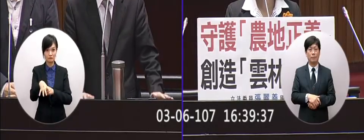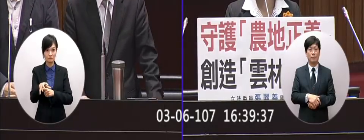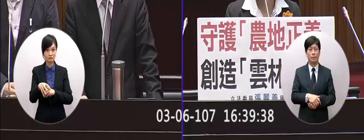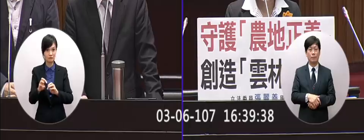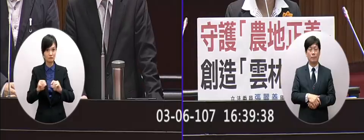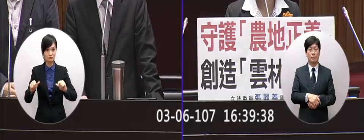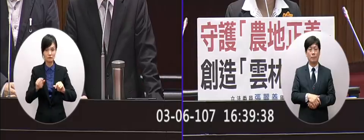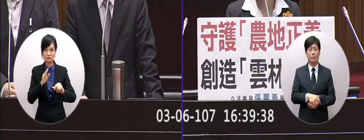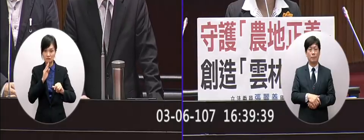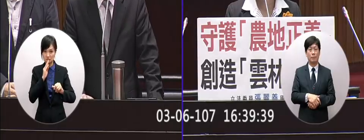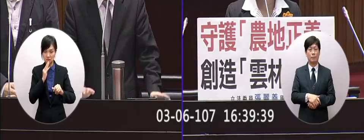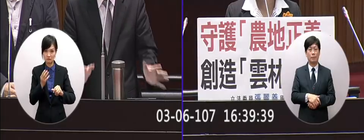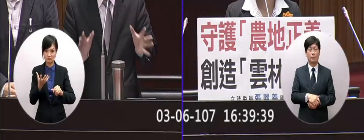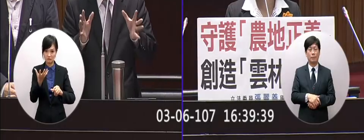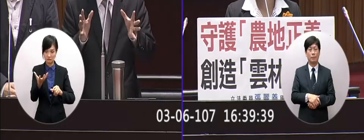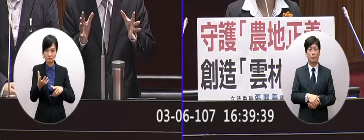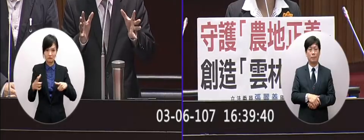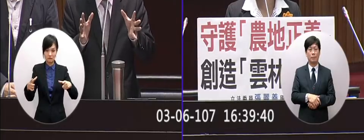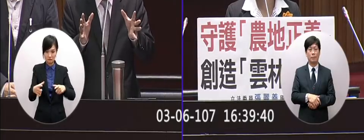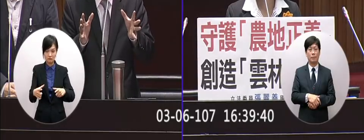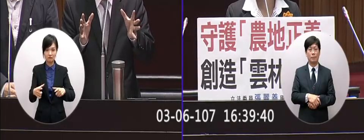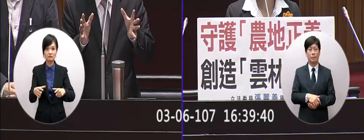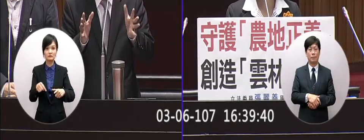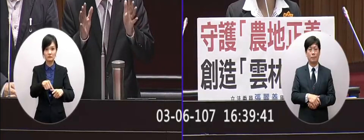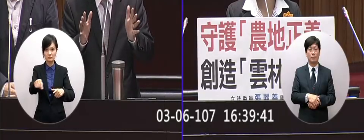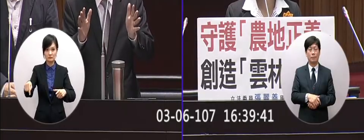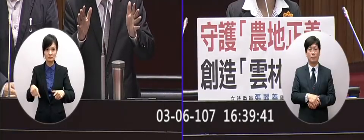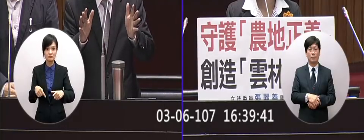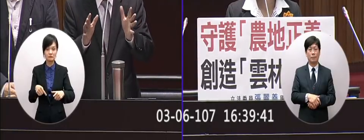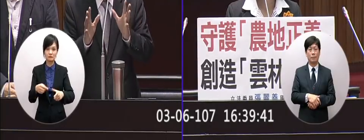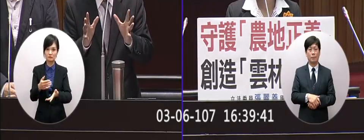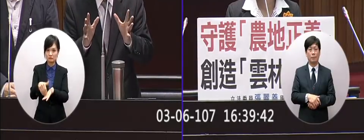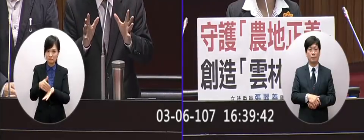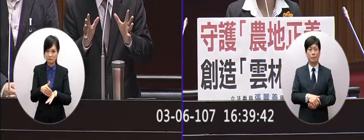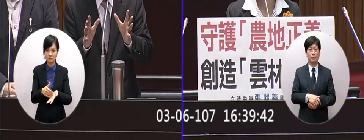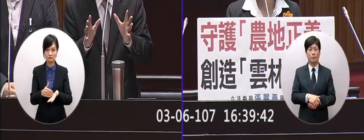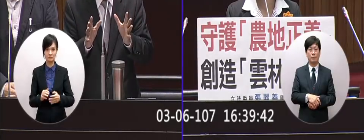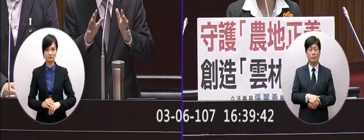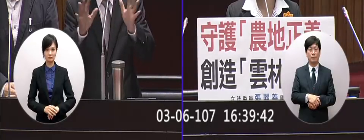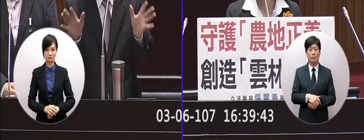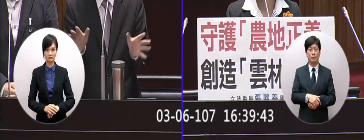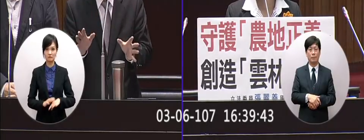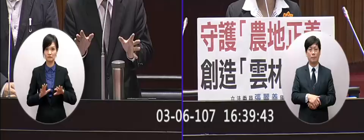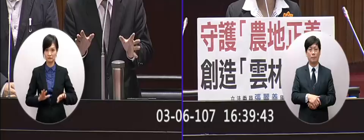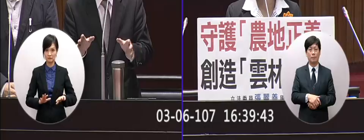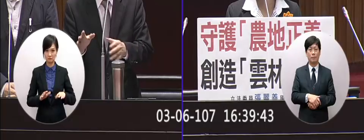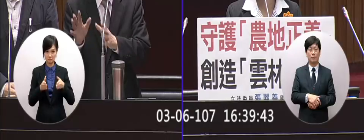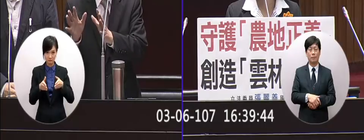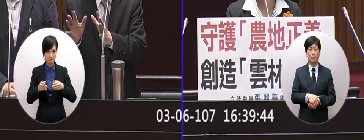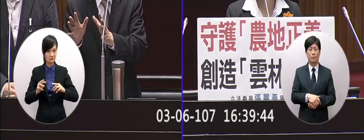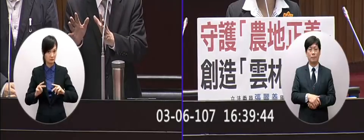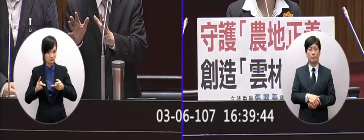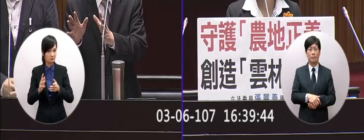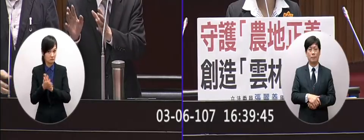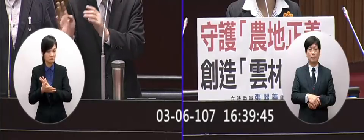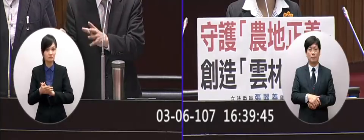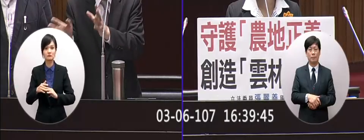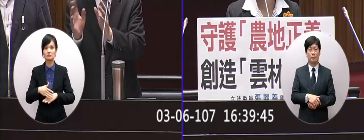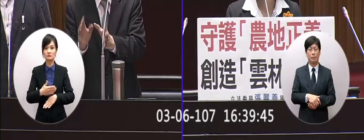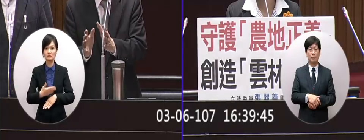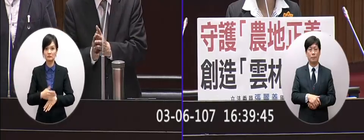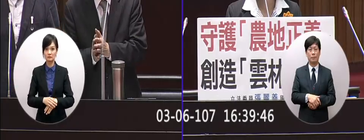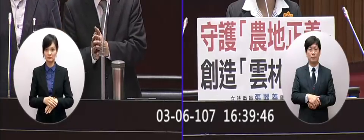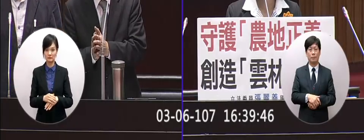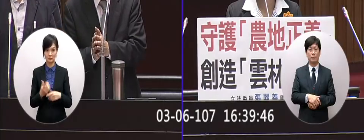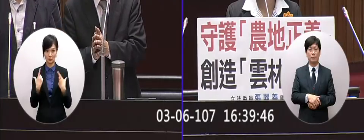总量，那当然比较好的是说目前我们不会去改变，就是他现在不是农